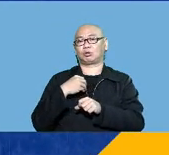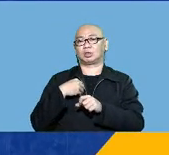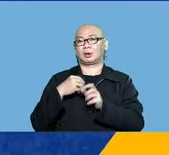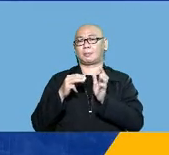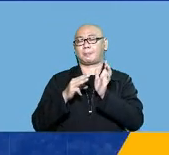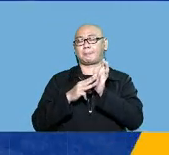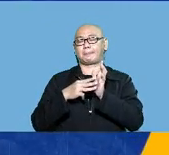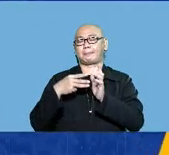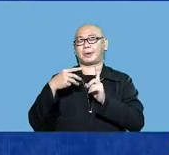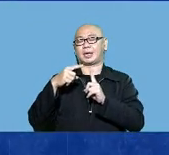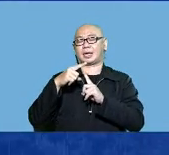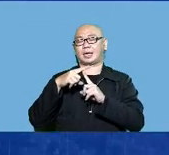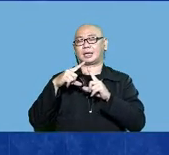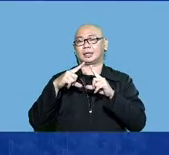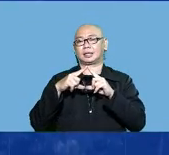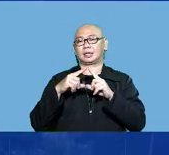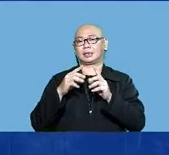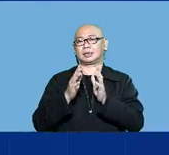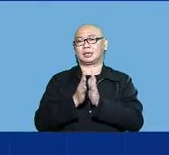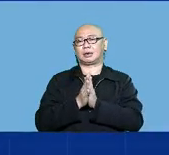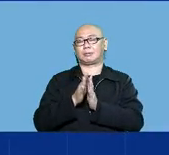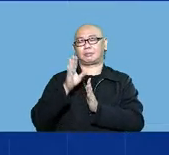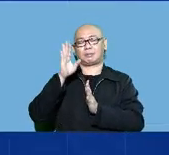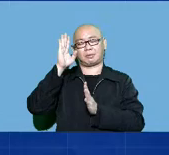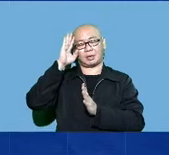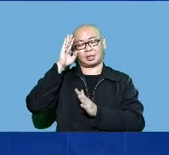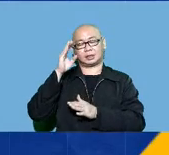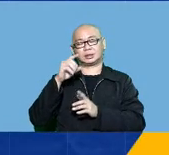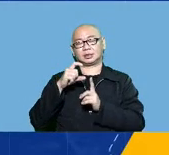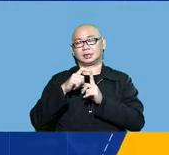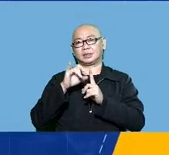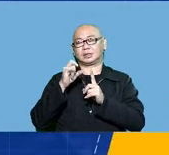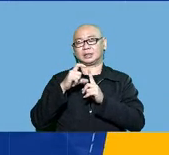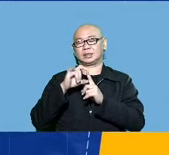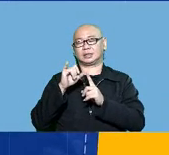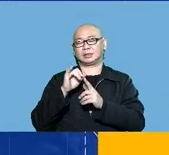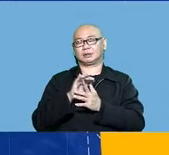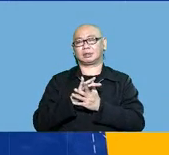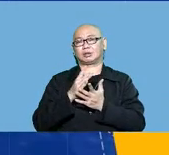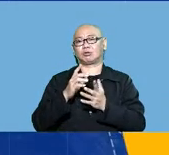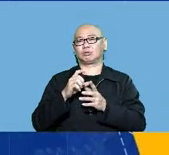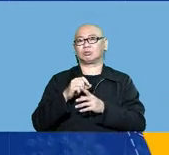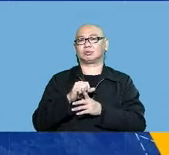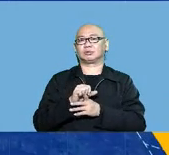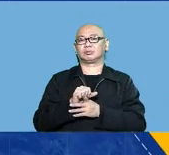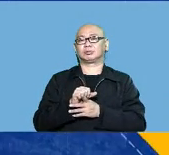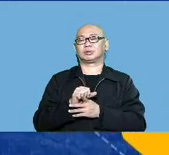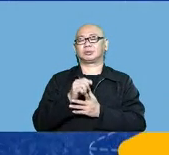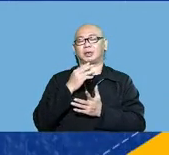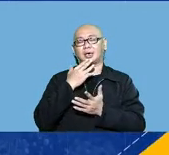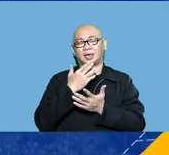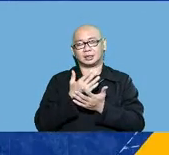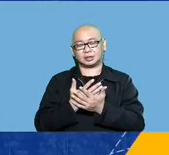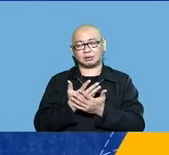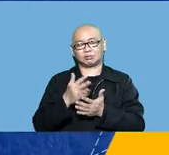Meka dengan Mas Didi, Dr. Didin dengan Mas Joko, matur nuwun